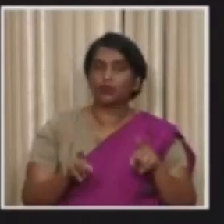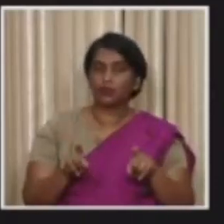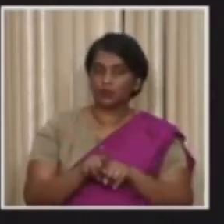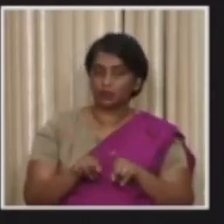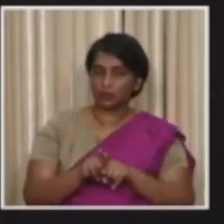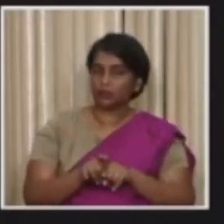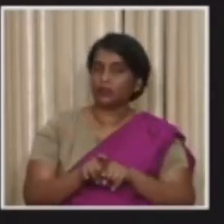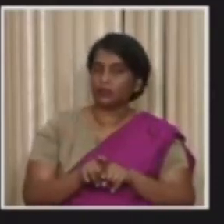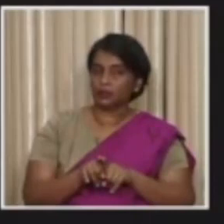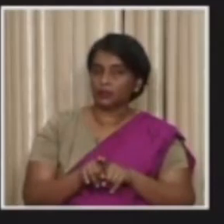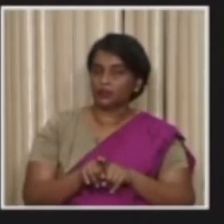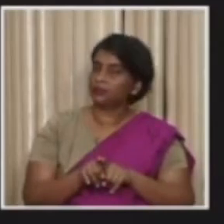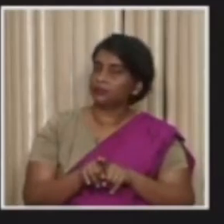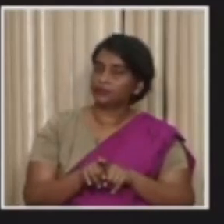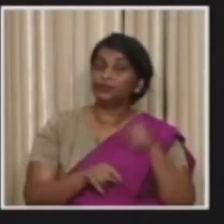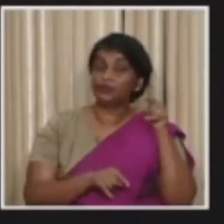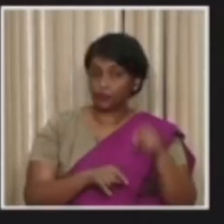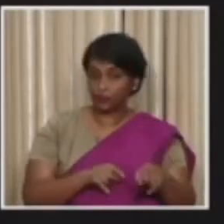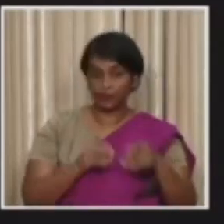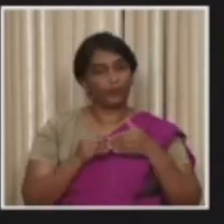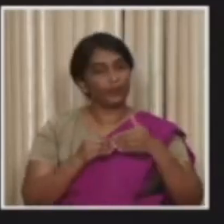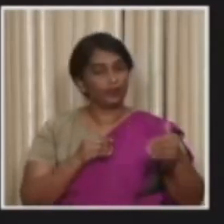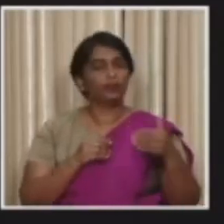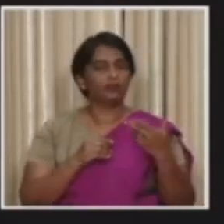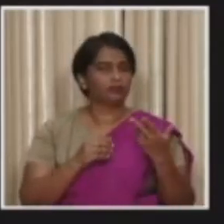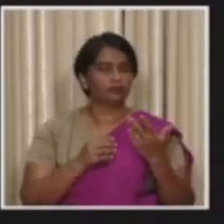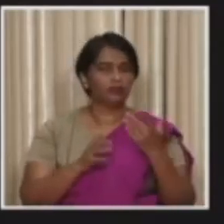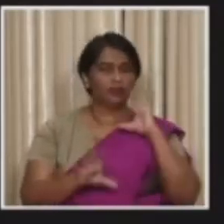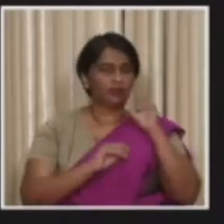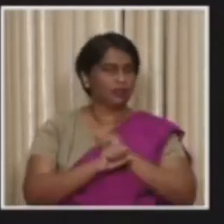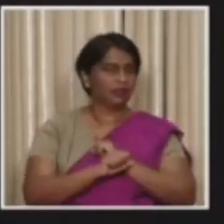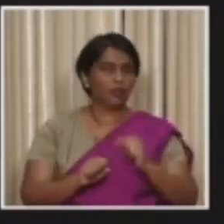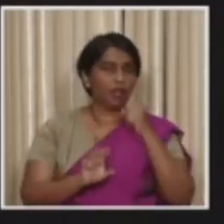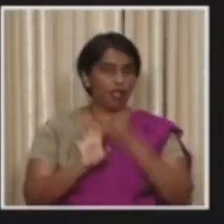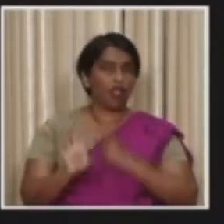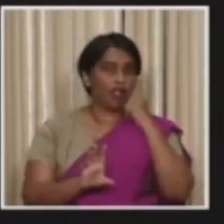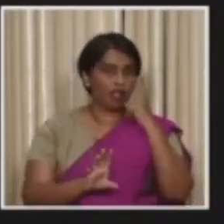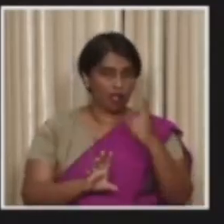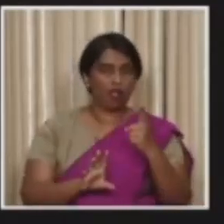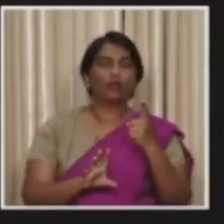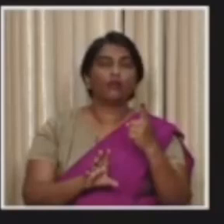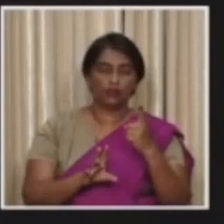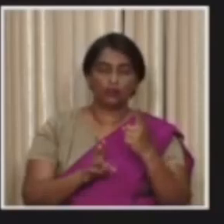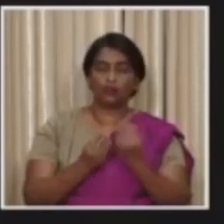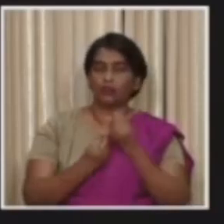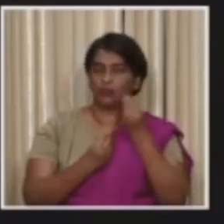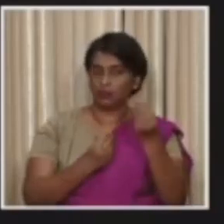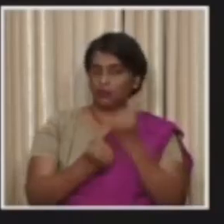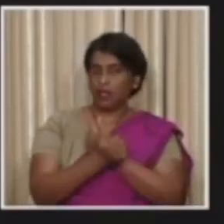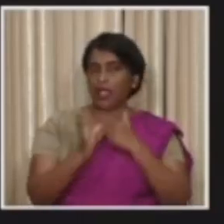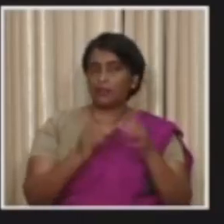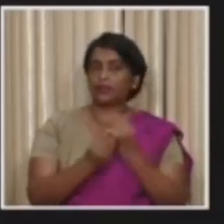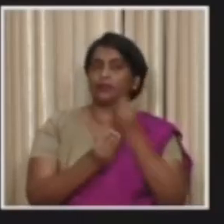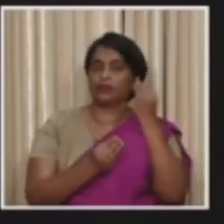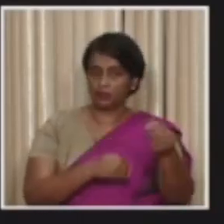අමෙන්ඩ්මන්ට් ගෙනල්ලා මෙතක් බේල් කිසිවක් නැතිව එකට අවුරුද්දකින් බේල් ලබා දීමේ සඳහා හැකියාවක් ලබා දුන්නා.